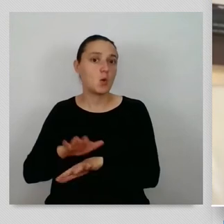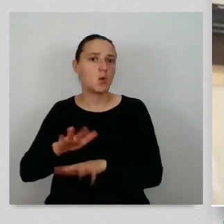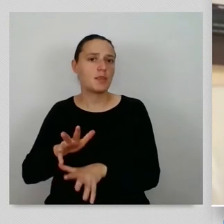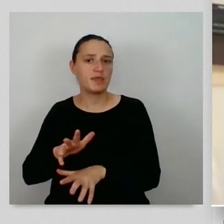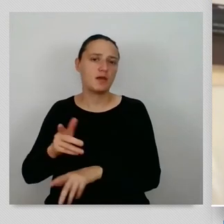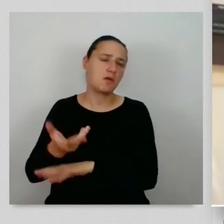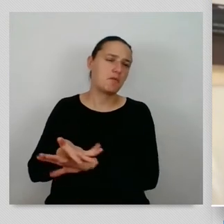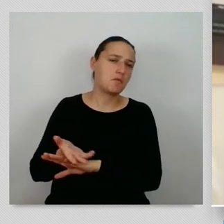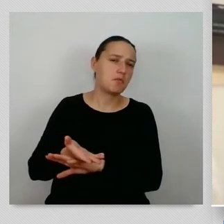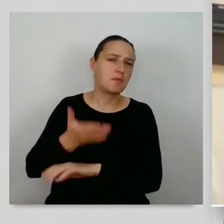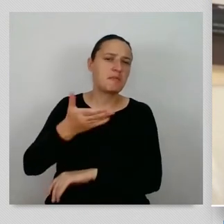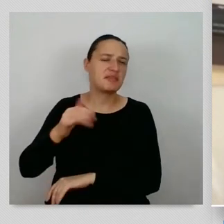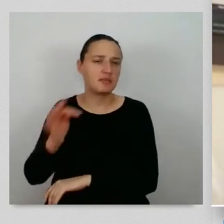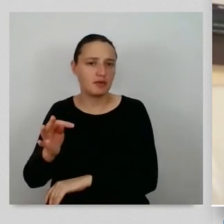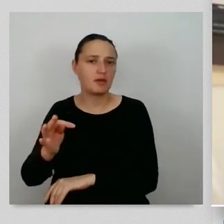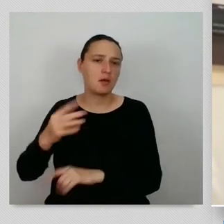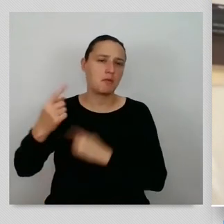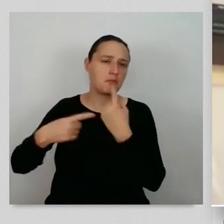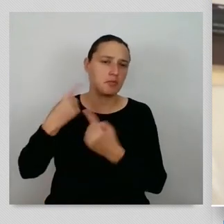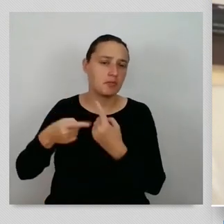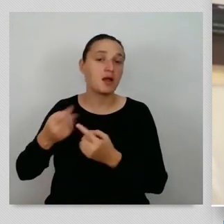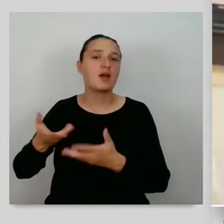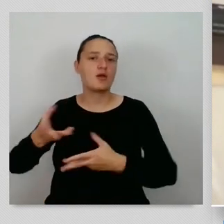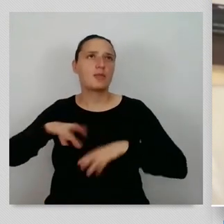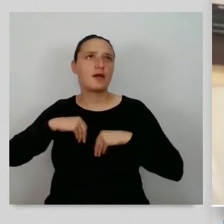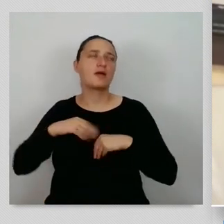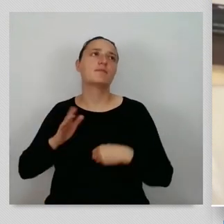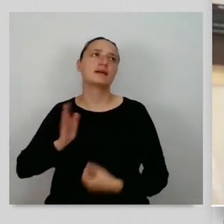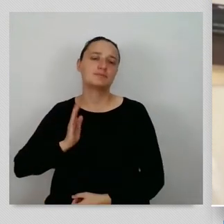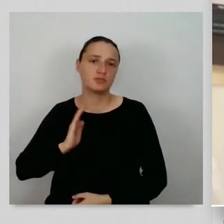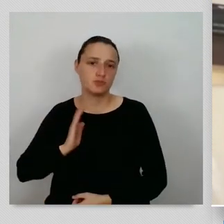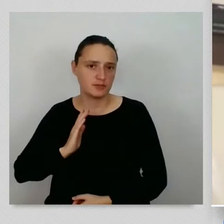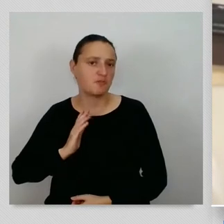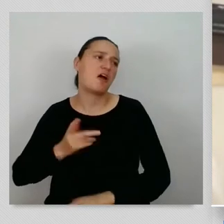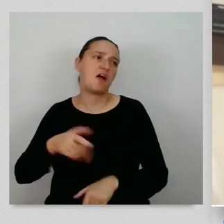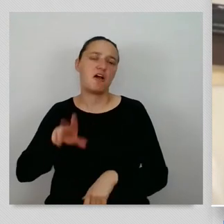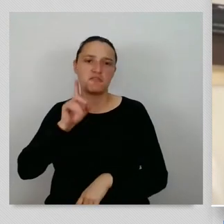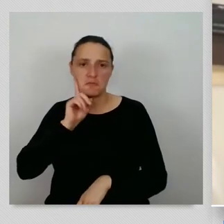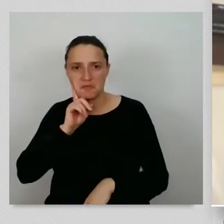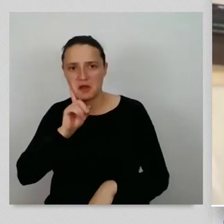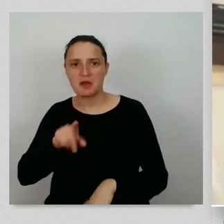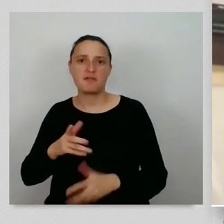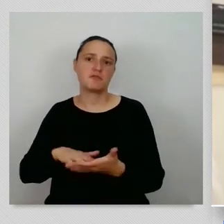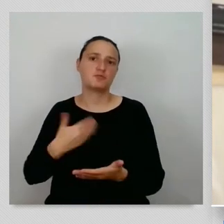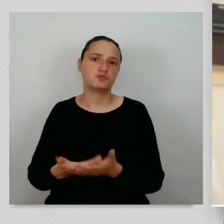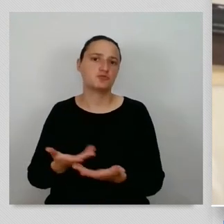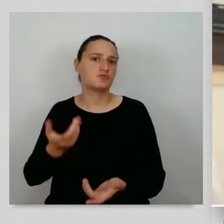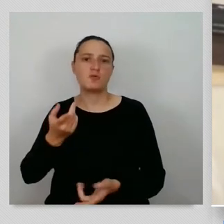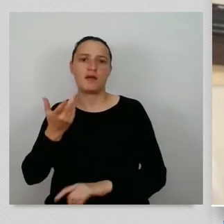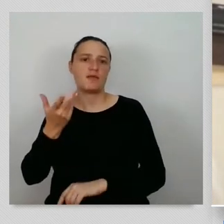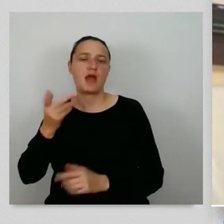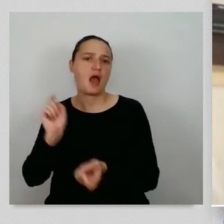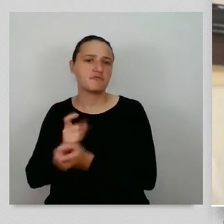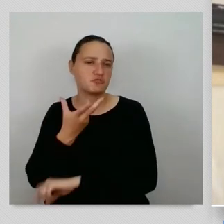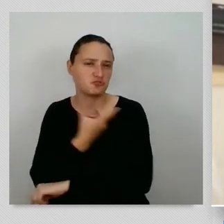ma zapewnić bezpieczeństwo, bo ta potrzeba bezpieczeństwa jest właśnie odpowiedzią na ten strach. I tu mamy te wszystkie ruchy